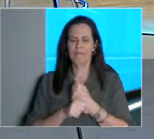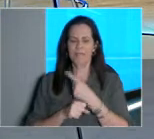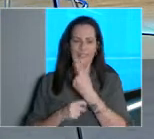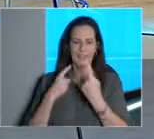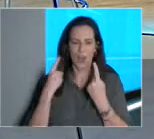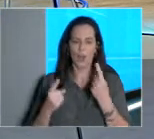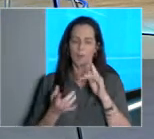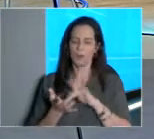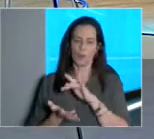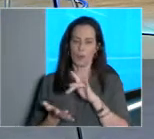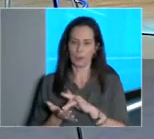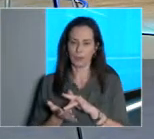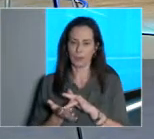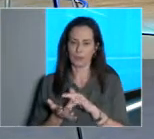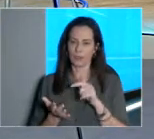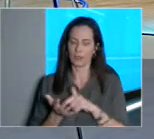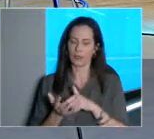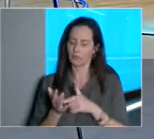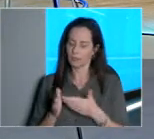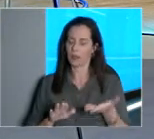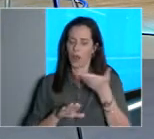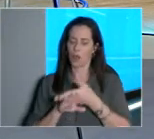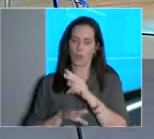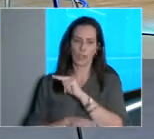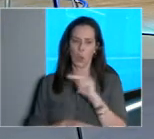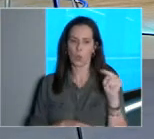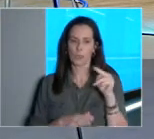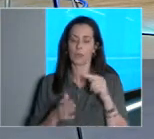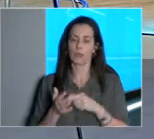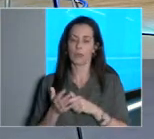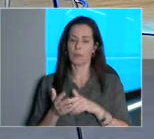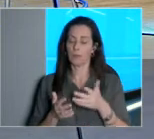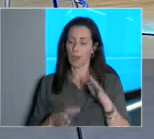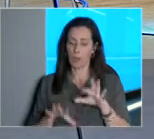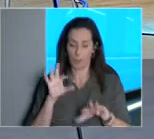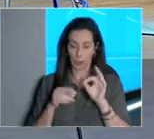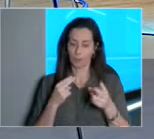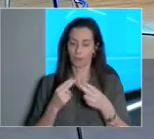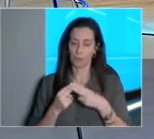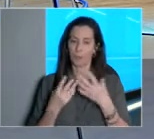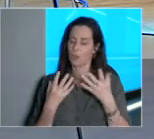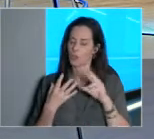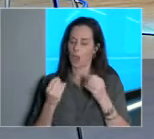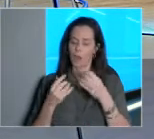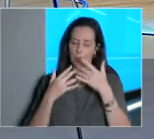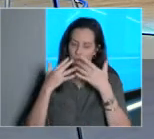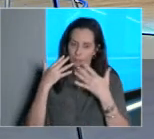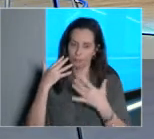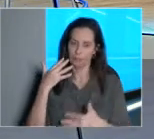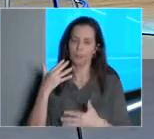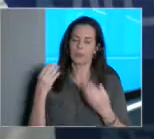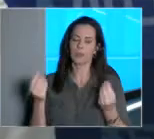כל אחד מהמקום שהוא נמצא, כדי לעלות על סדר היום את הנושא הזה, כי מערכת הבחירות הזאת עוסקת בהרבה מאוד